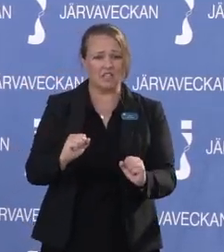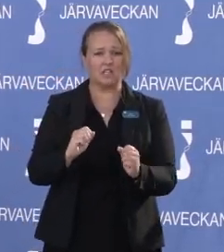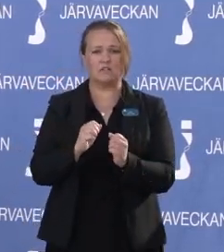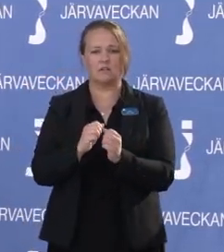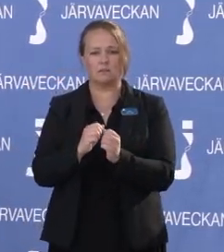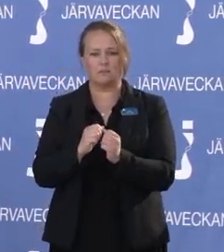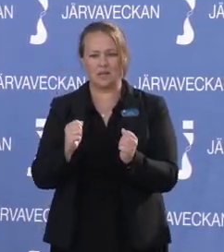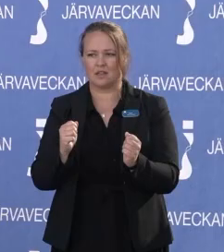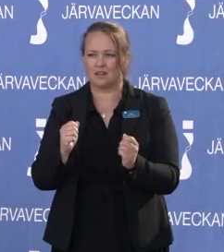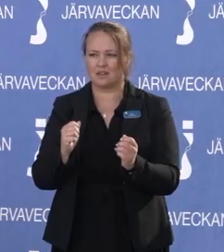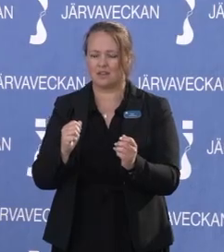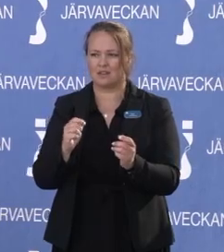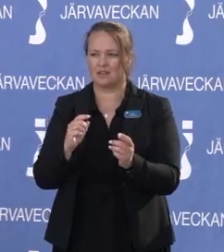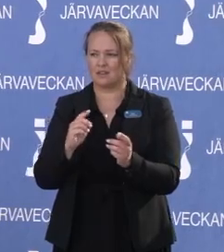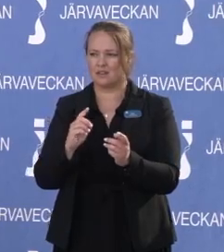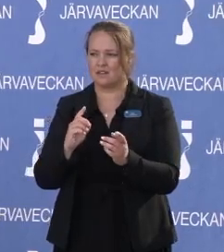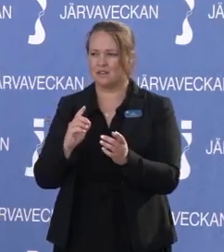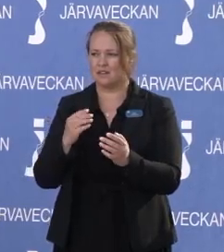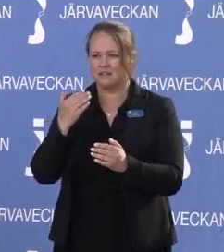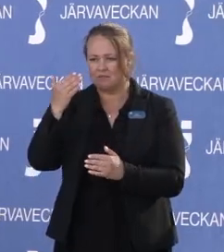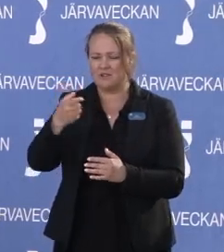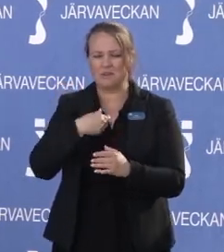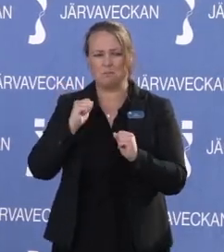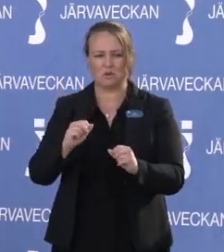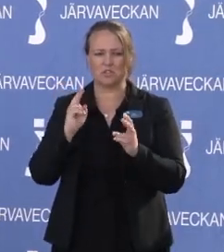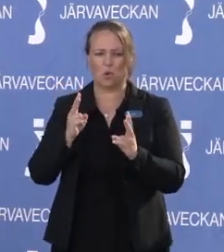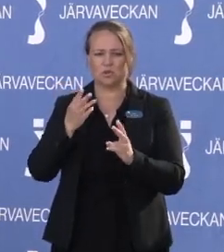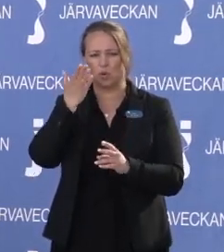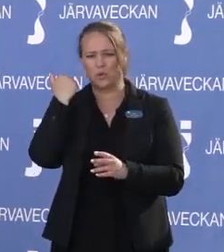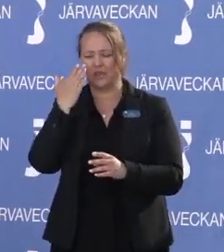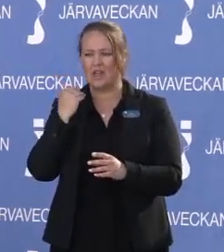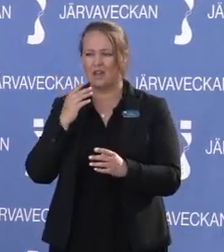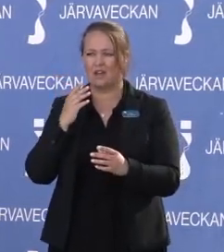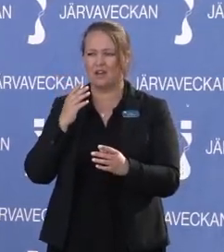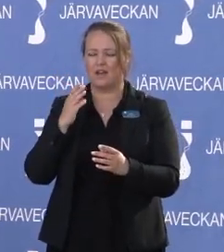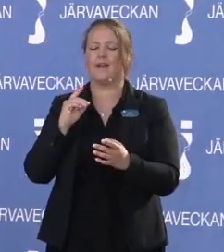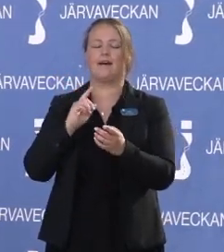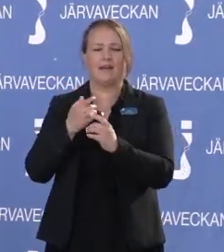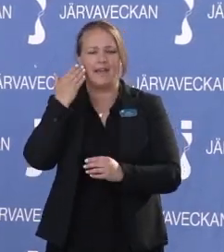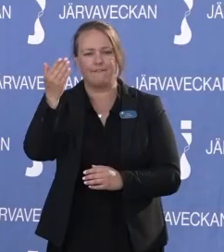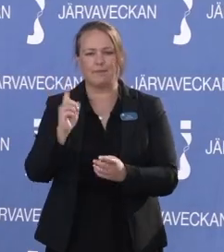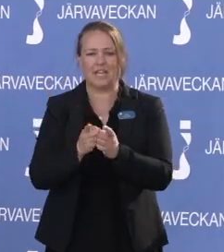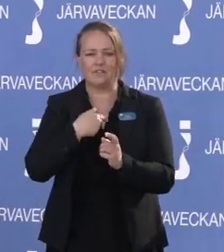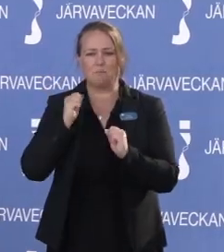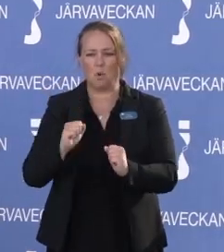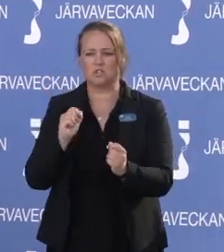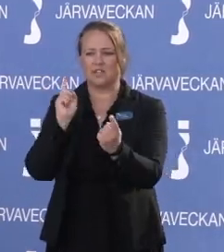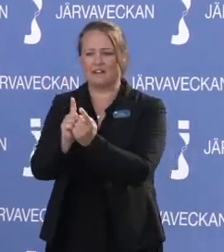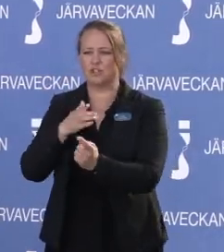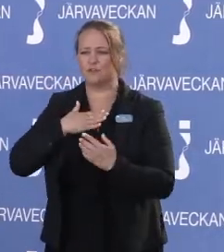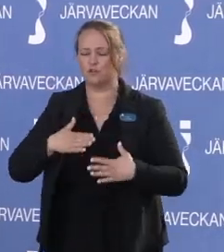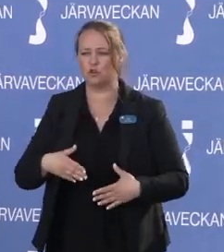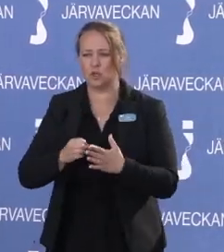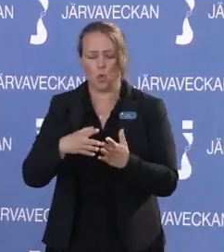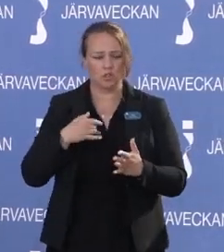träffa människor. Vi kan inte göra intervjuer via internet, för vi vet inte om det är den personen som pratar. Och där, det